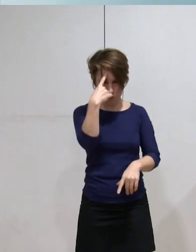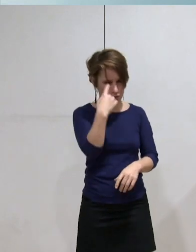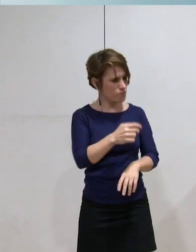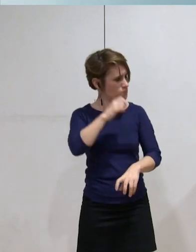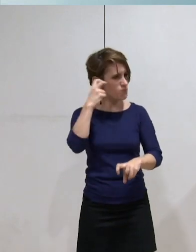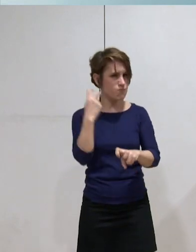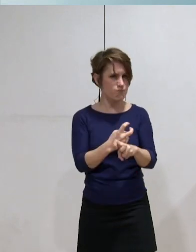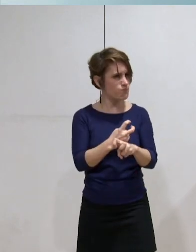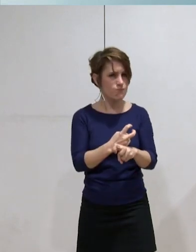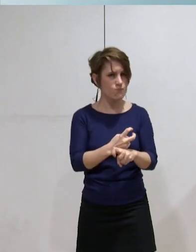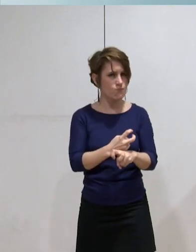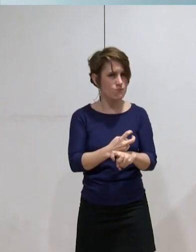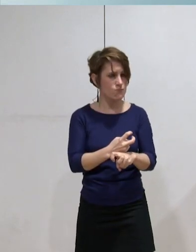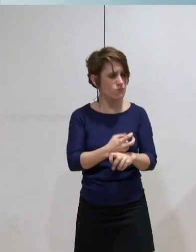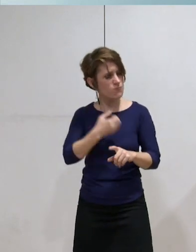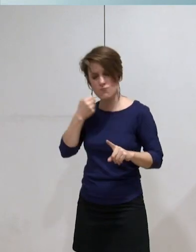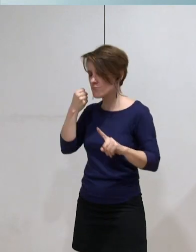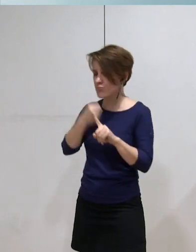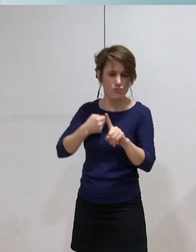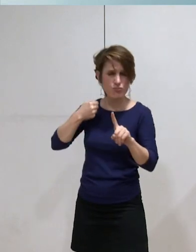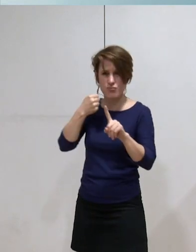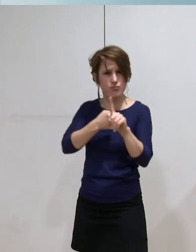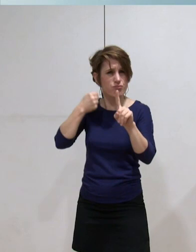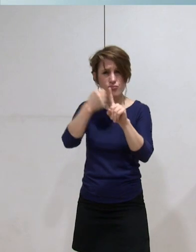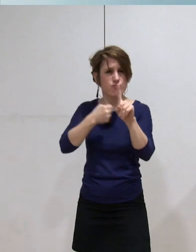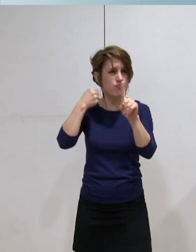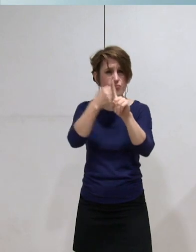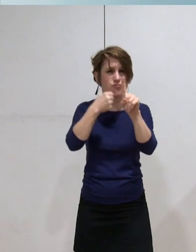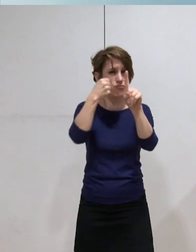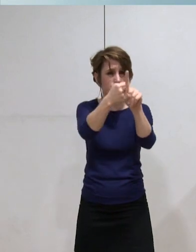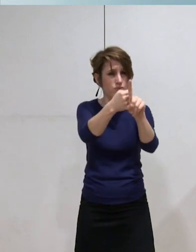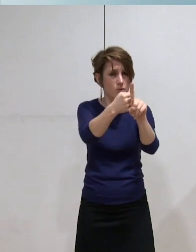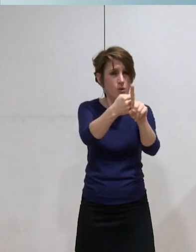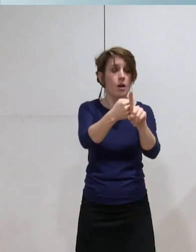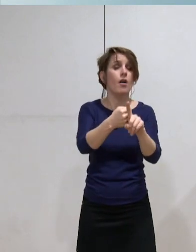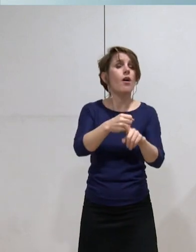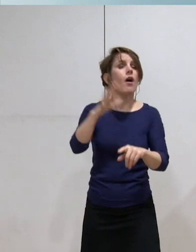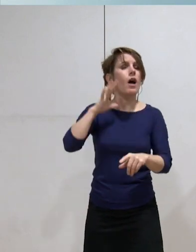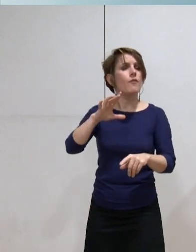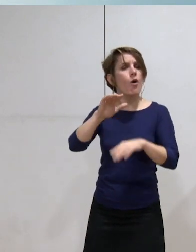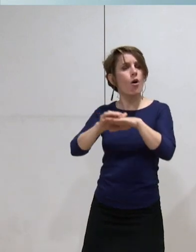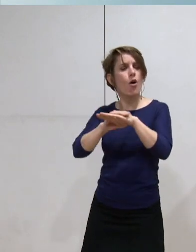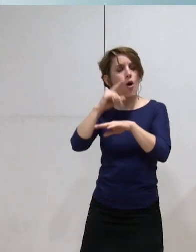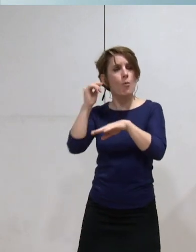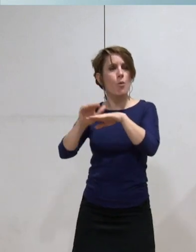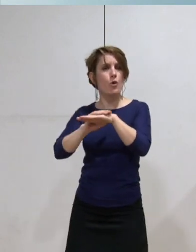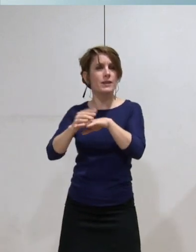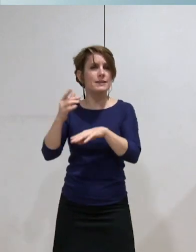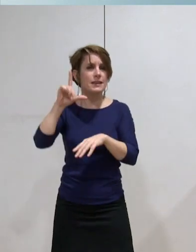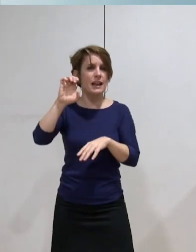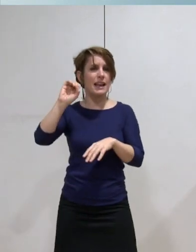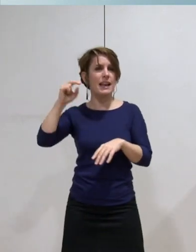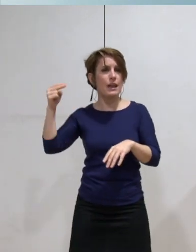combattre par tous les moyens Léon Bloom disait par tous les moyens même l'g non c'est